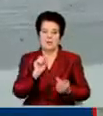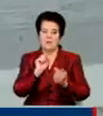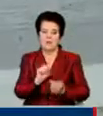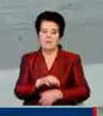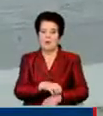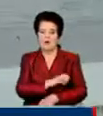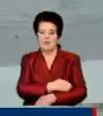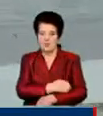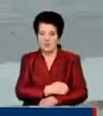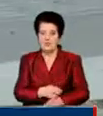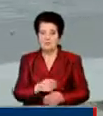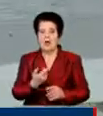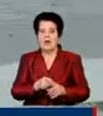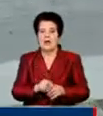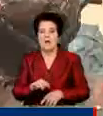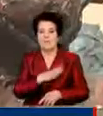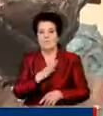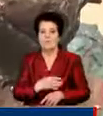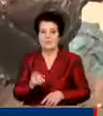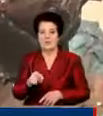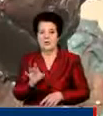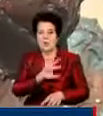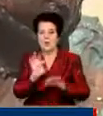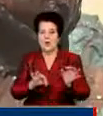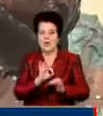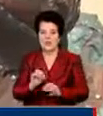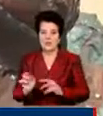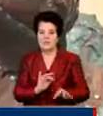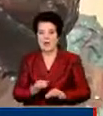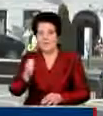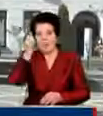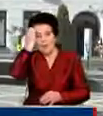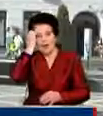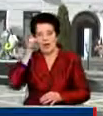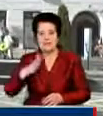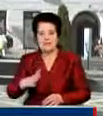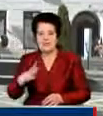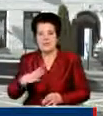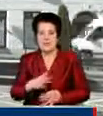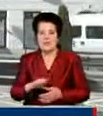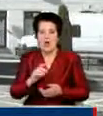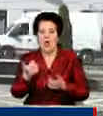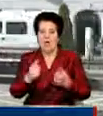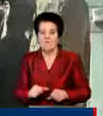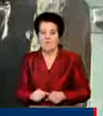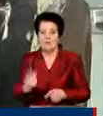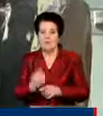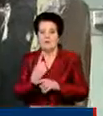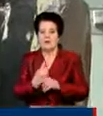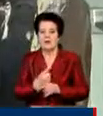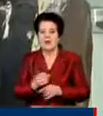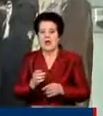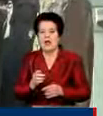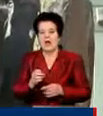comunismului. Ansamblul sculptural face parte din proiectul „Monumente în mișcare, memoria rezistenței”, care dorește să fie o formă de terapie prin artă de